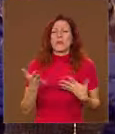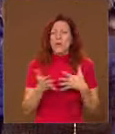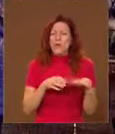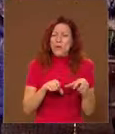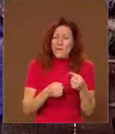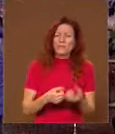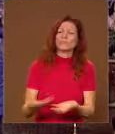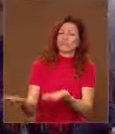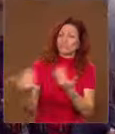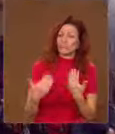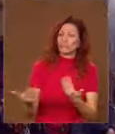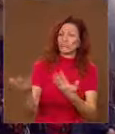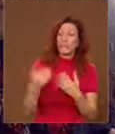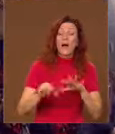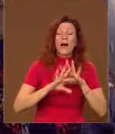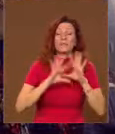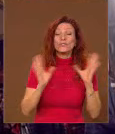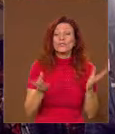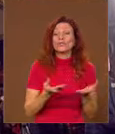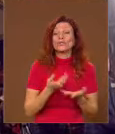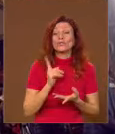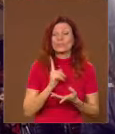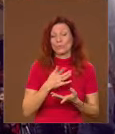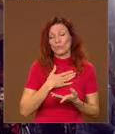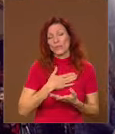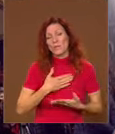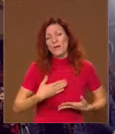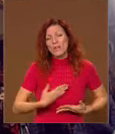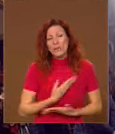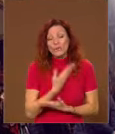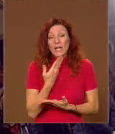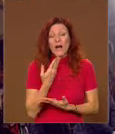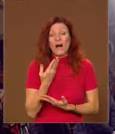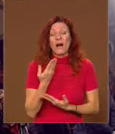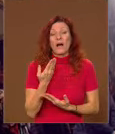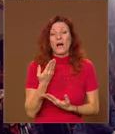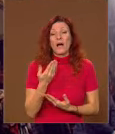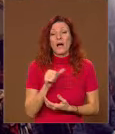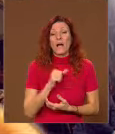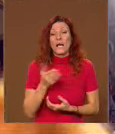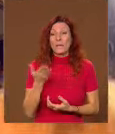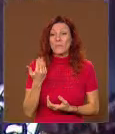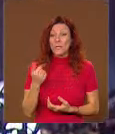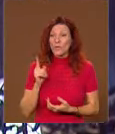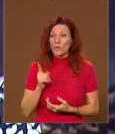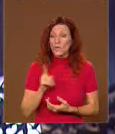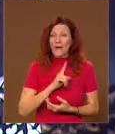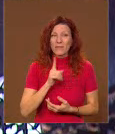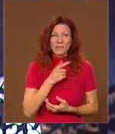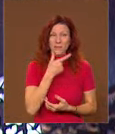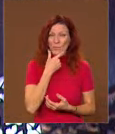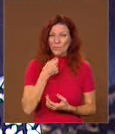всички, които са нуждаещи се, пренебрегнати и преди това не са познавали Божия